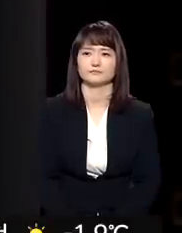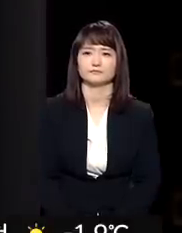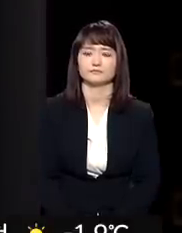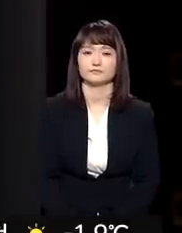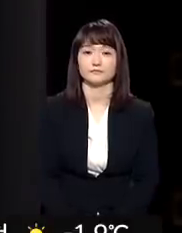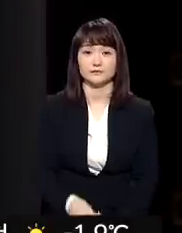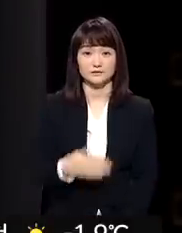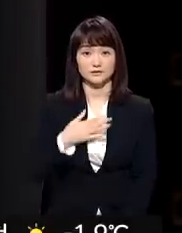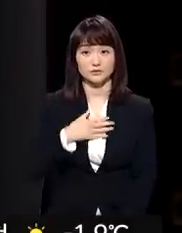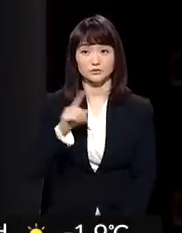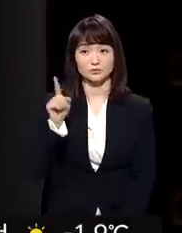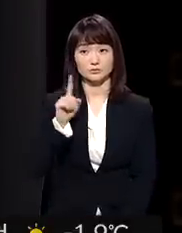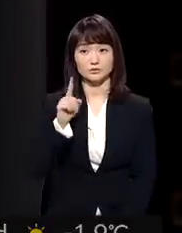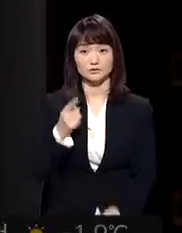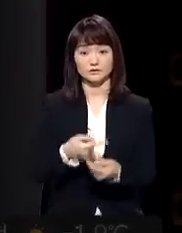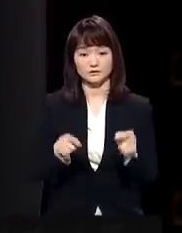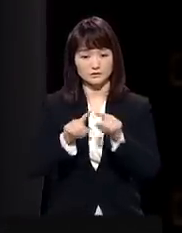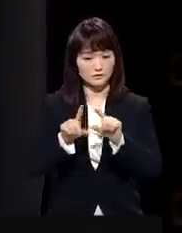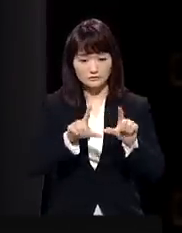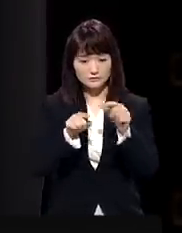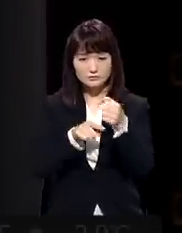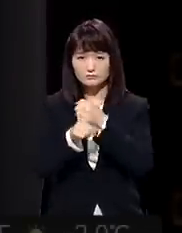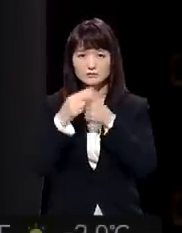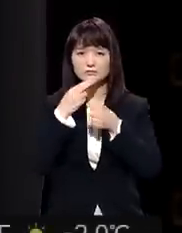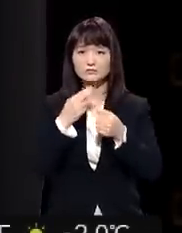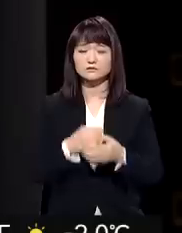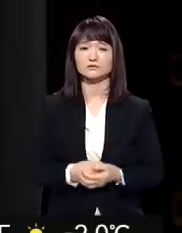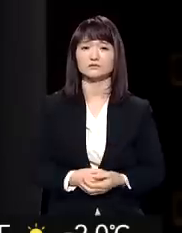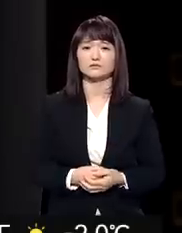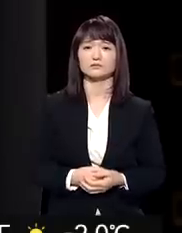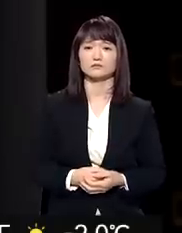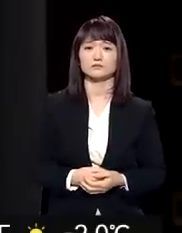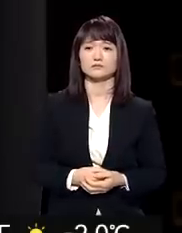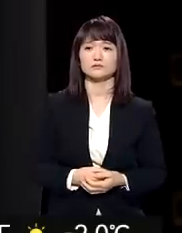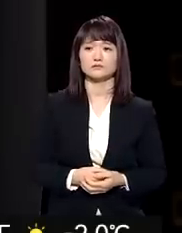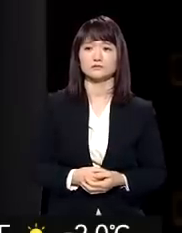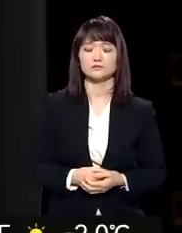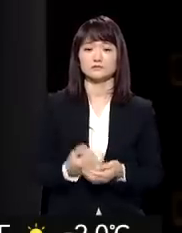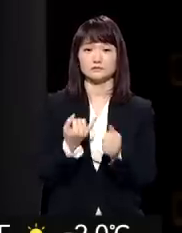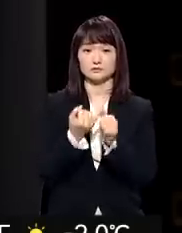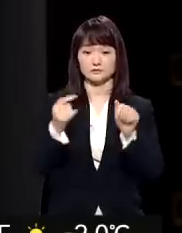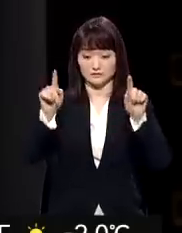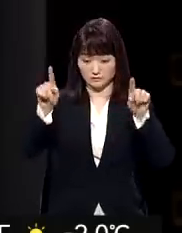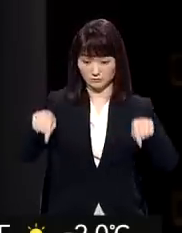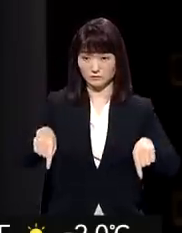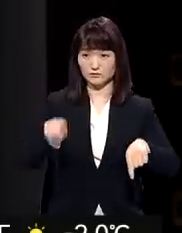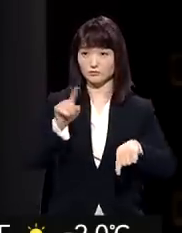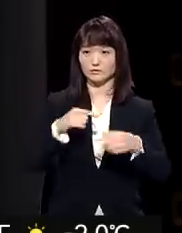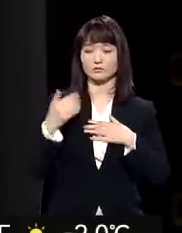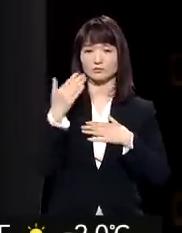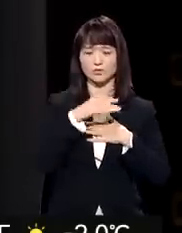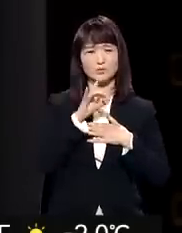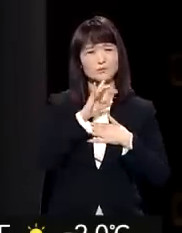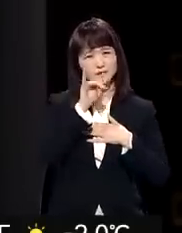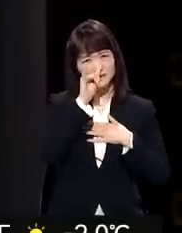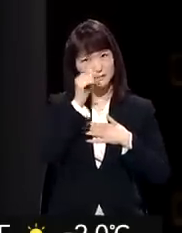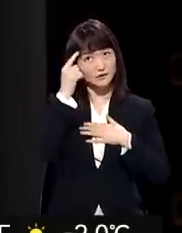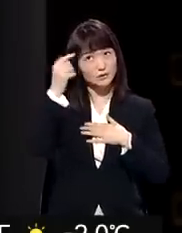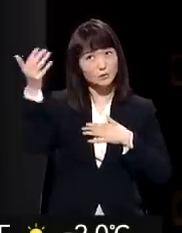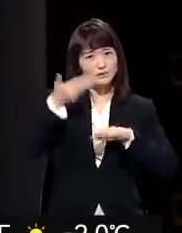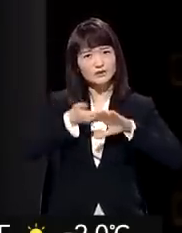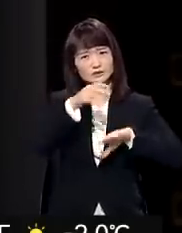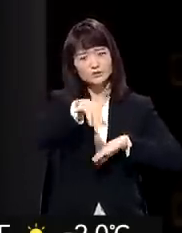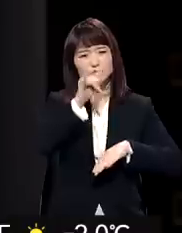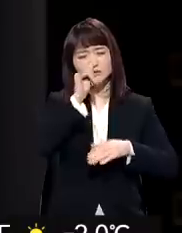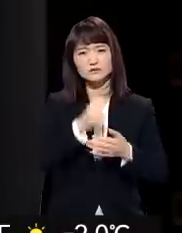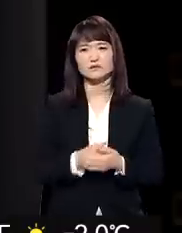정도라면 같이 살 의미가 없죠 저도 말은 아까 그렇게 했습니다만 이혼을 하는 것 몸뚱이만 있는 사람이 영혼을 딴데